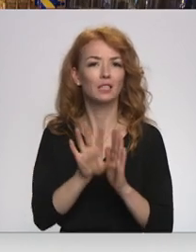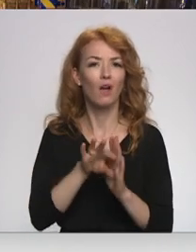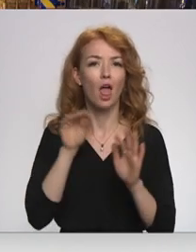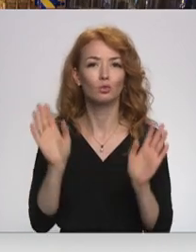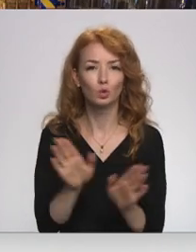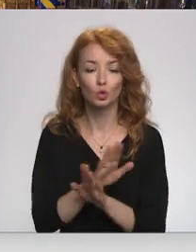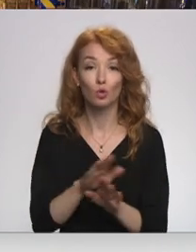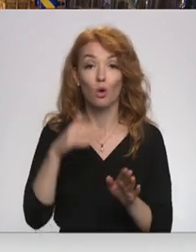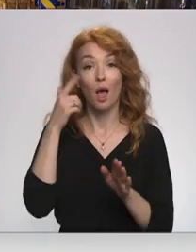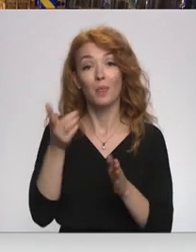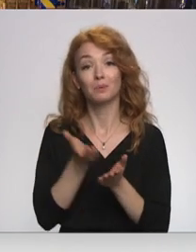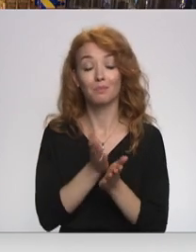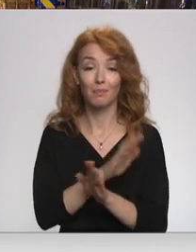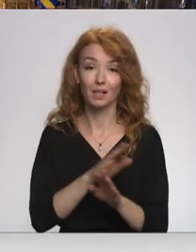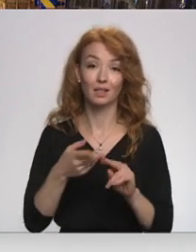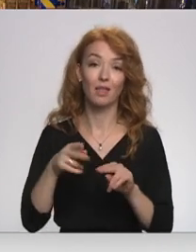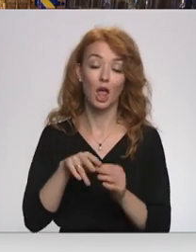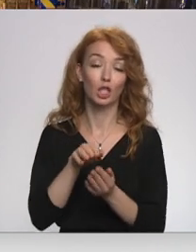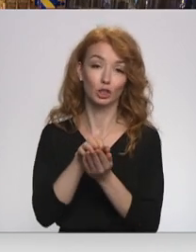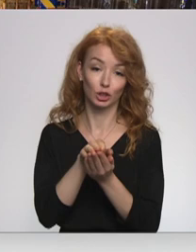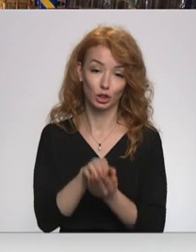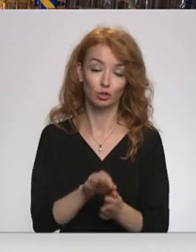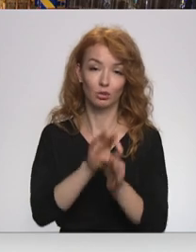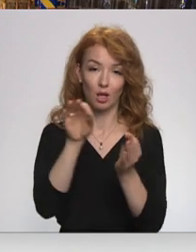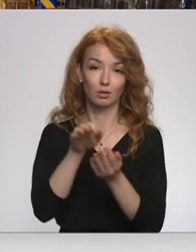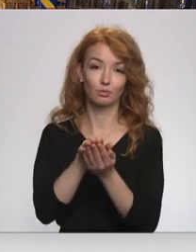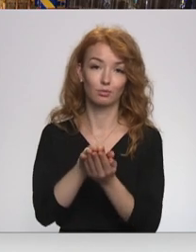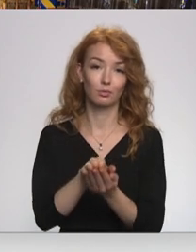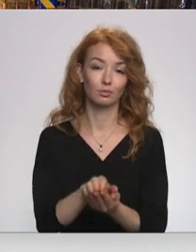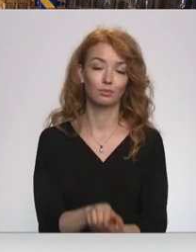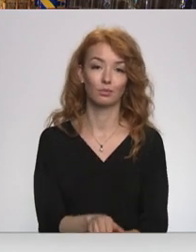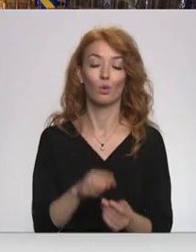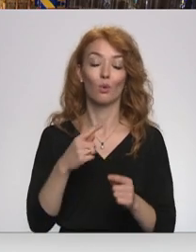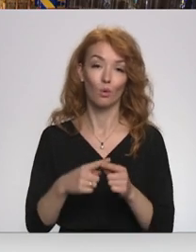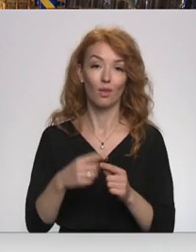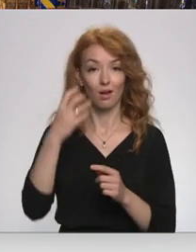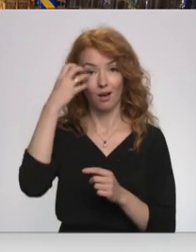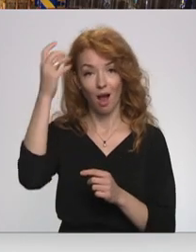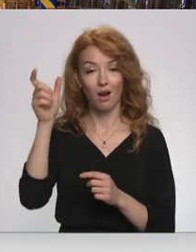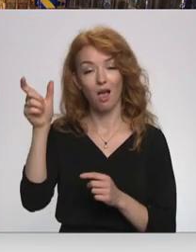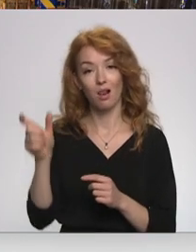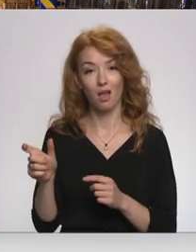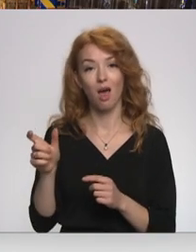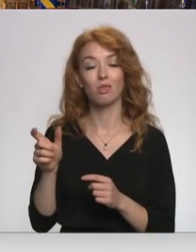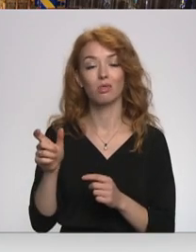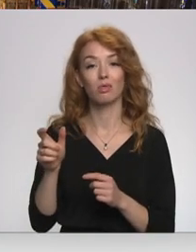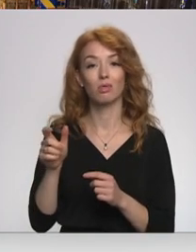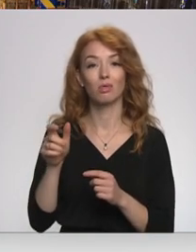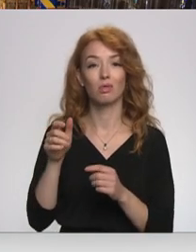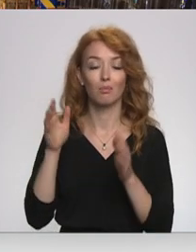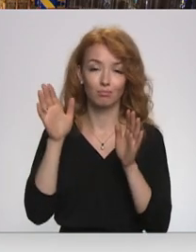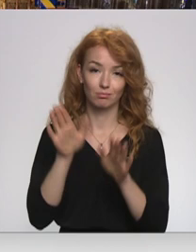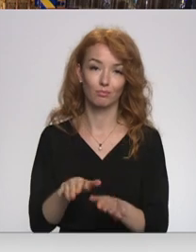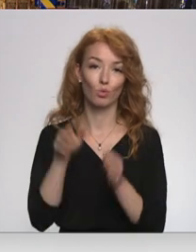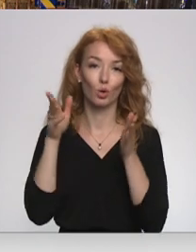būs noslēdzies, tad arī šķirs to ar viņu laidīs karaliskajā velvē un karaliene adusēsies mūžu